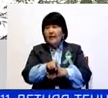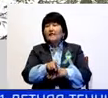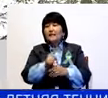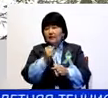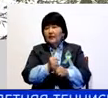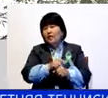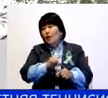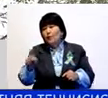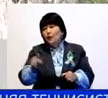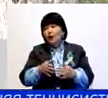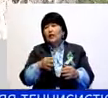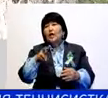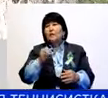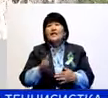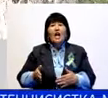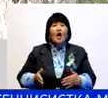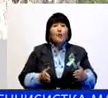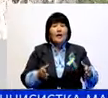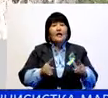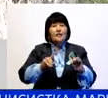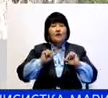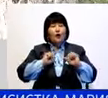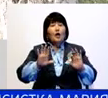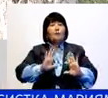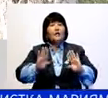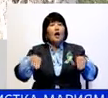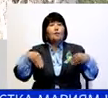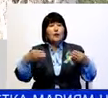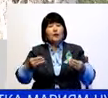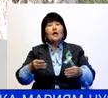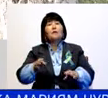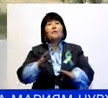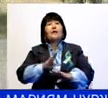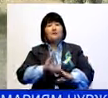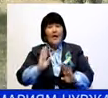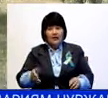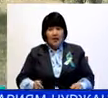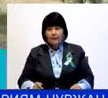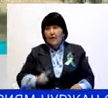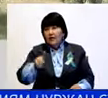проделал проходы на минных полях. Звание героя ему было присвоено посмертно.